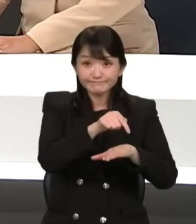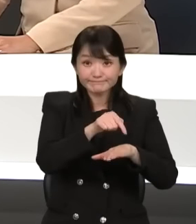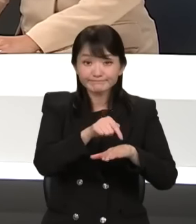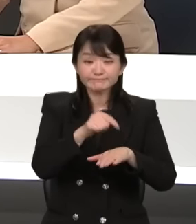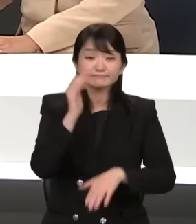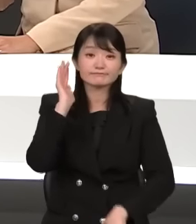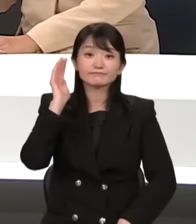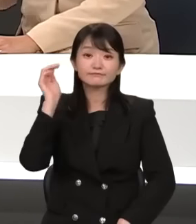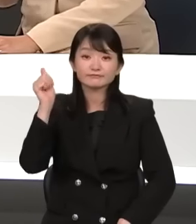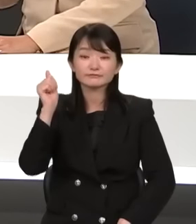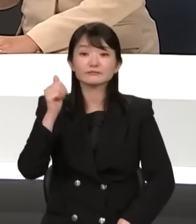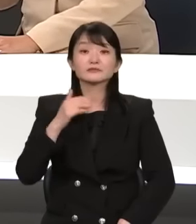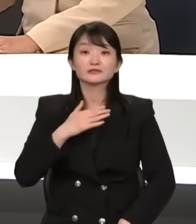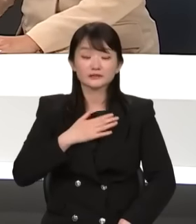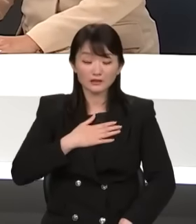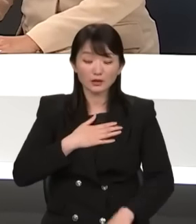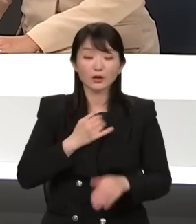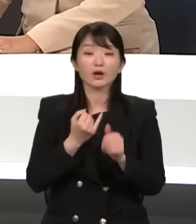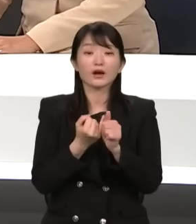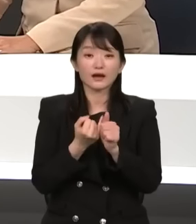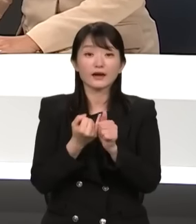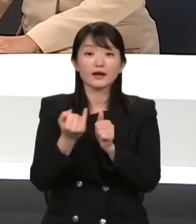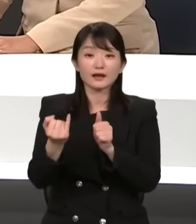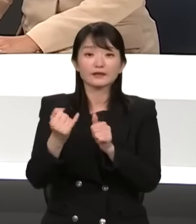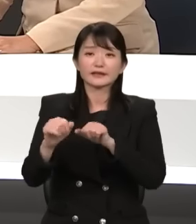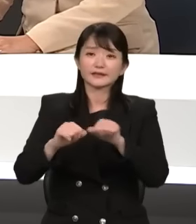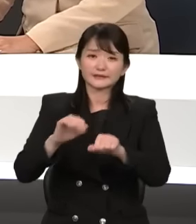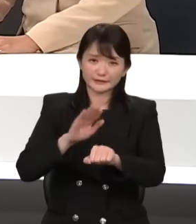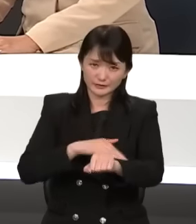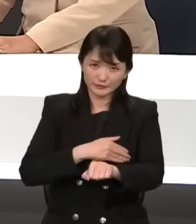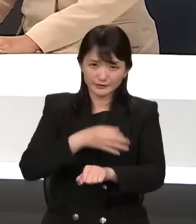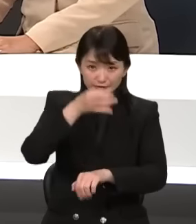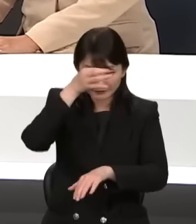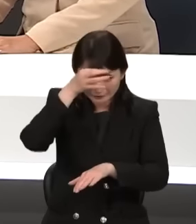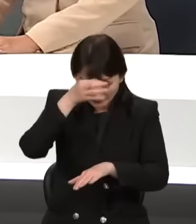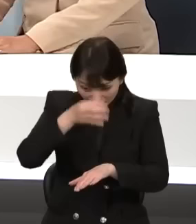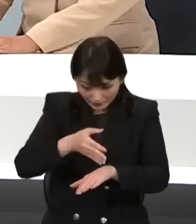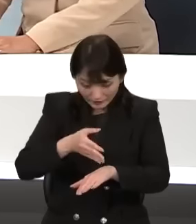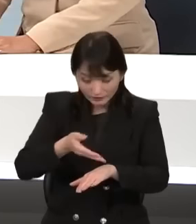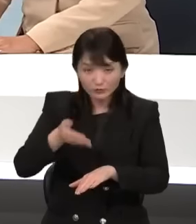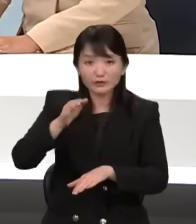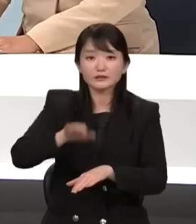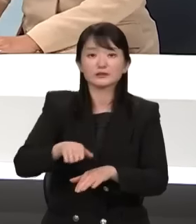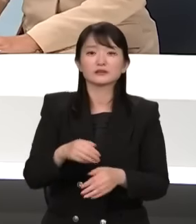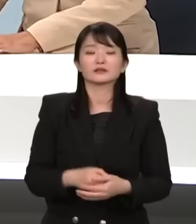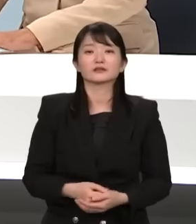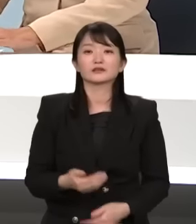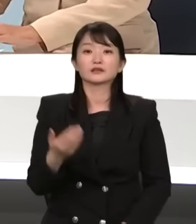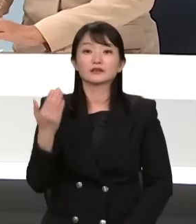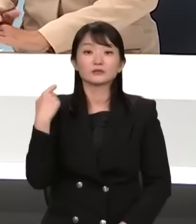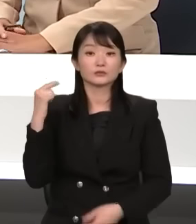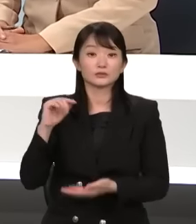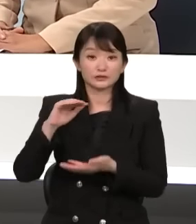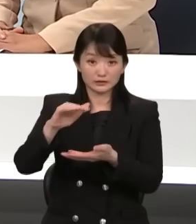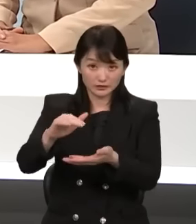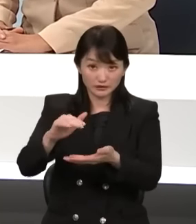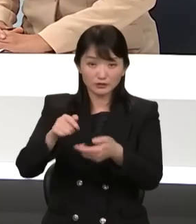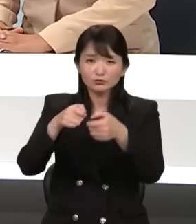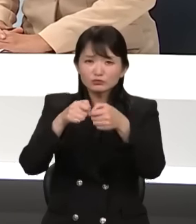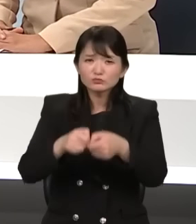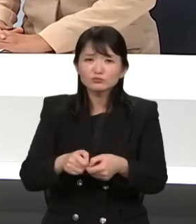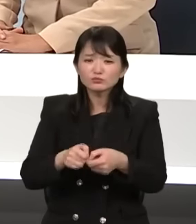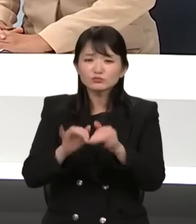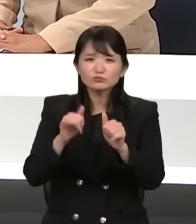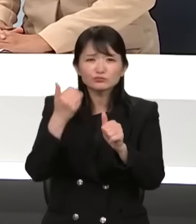대통령이 저와 제 아내의 처신에 대해서 올바르지 못해 사과드린다고 했으나 어쨌든 앞서 전해드린 것처럼 구체적으로